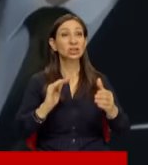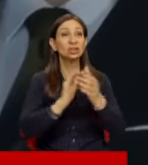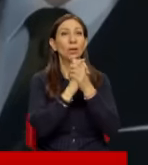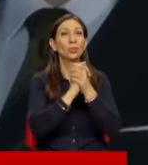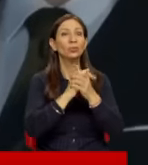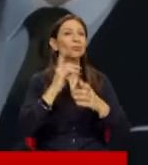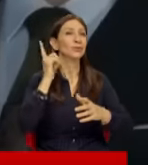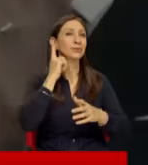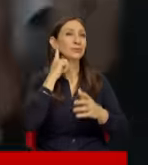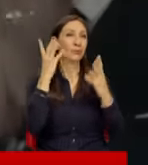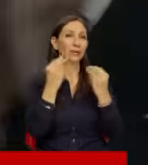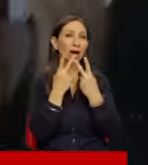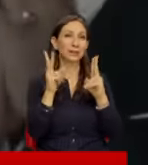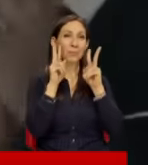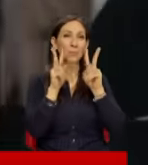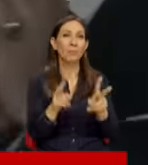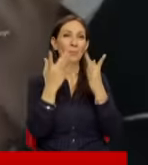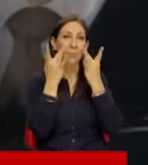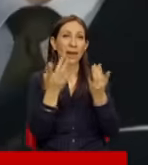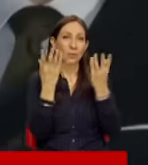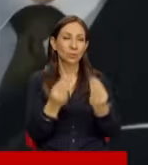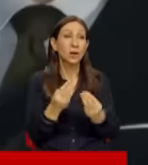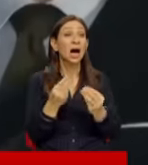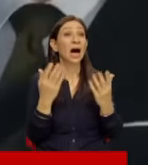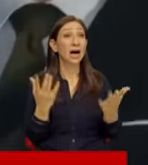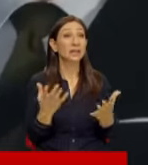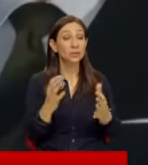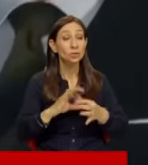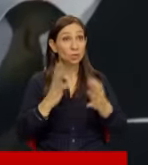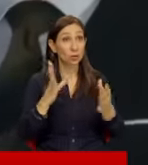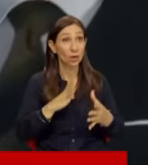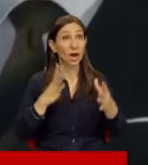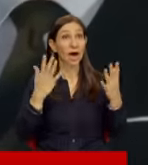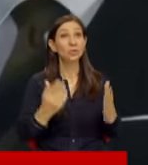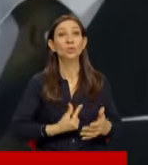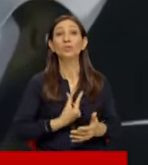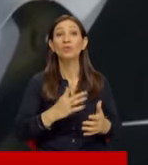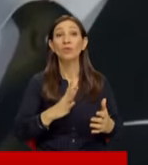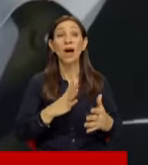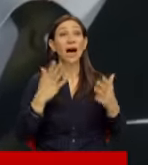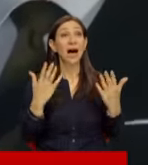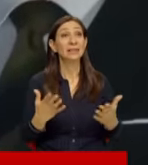ve yıldızı olduğumuz açık bir şekilde ortaya çıkmakta. Artık çare var, artık umut var,